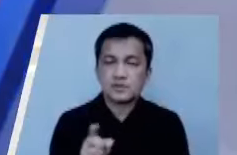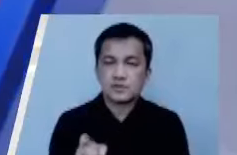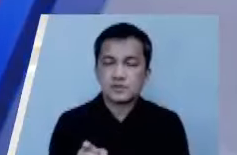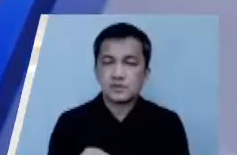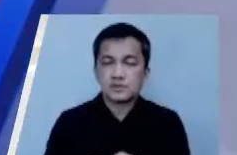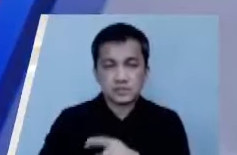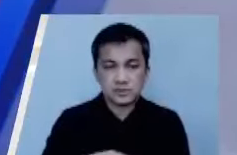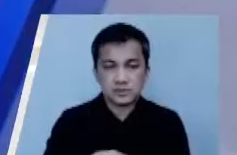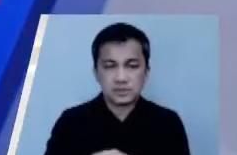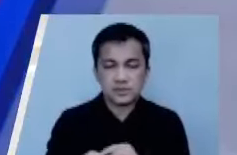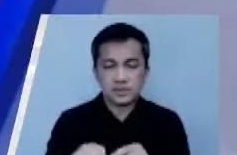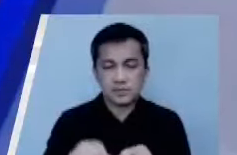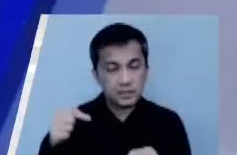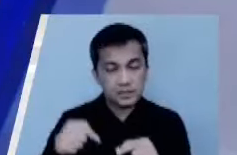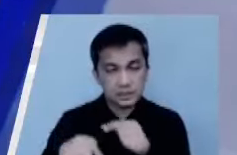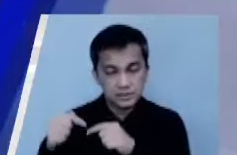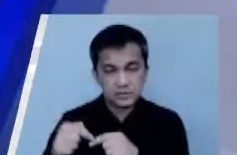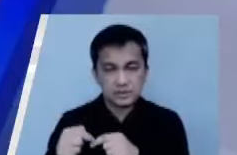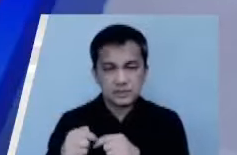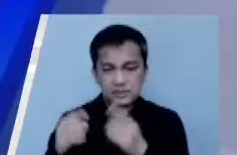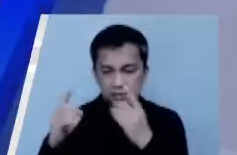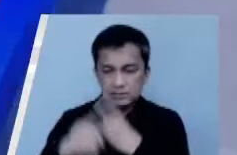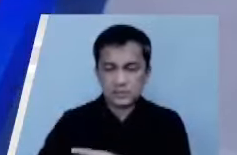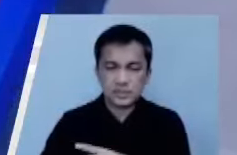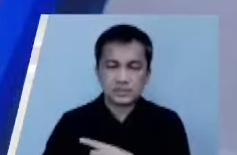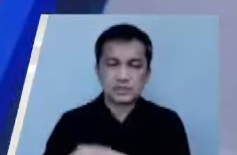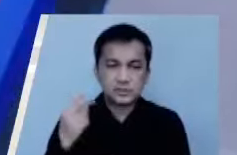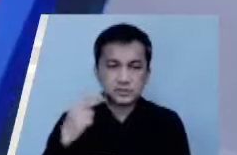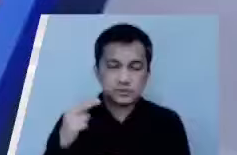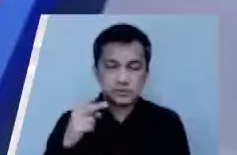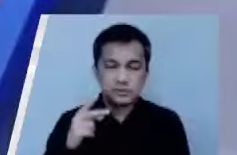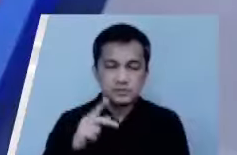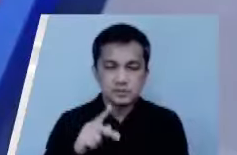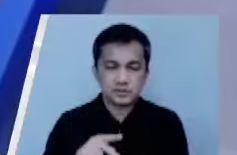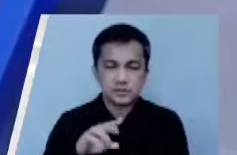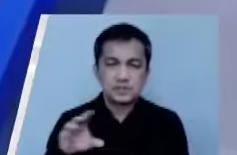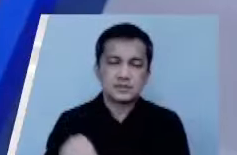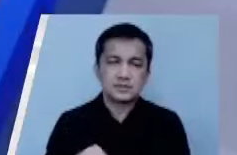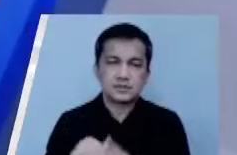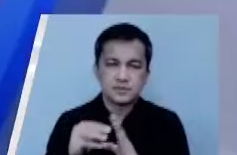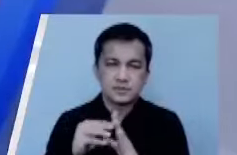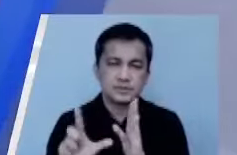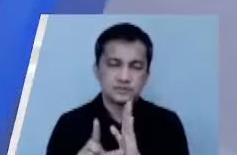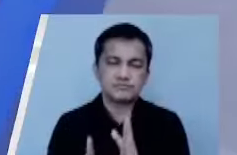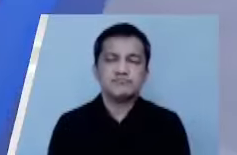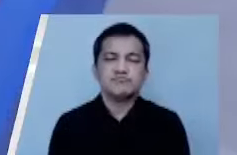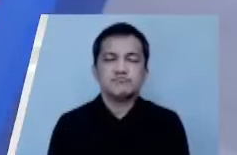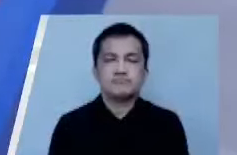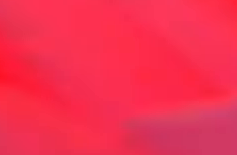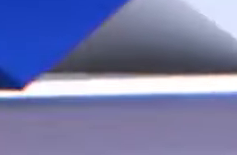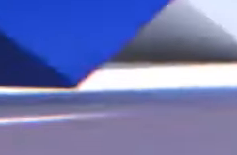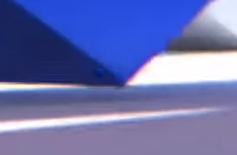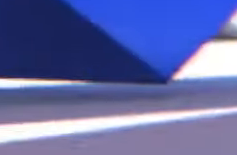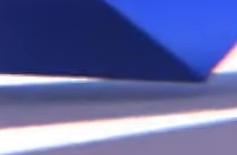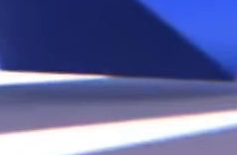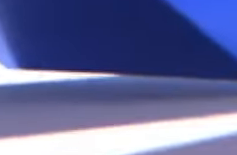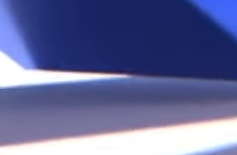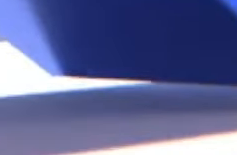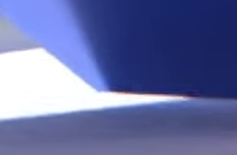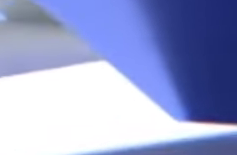para balikan ang madidilim na kabanatan ng bansa kabilang na po ang Marshall law nakatutok si Ivan